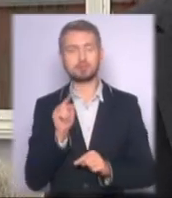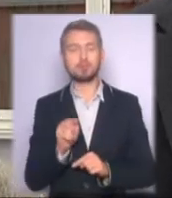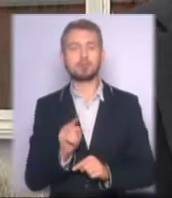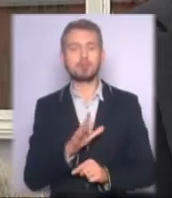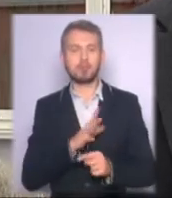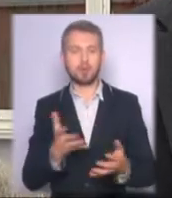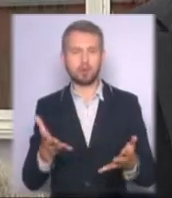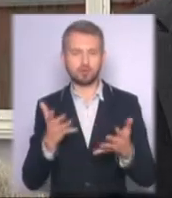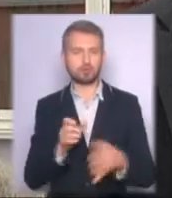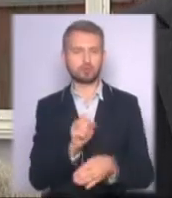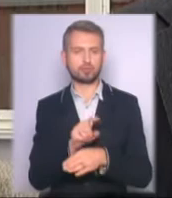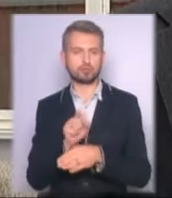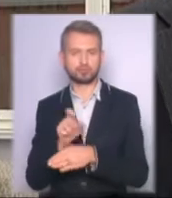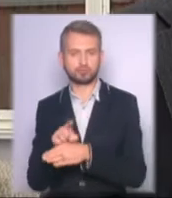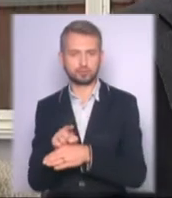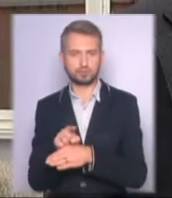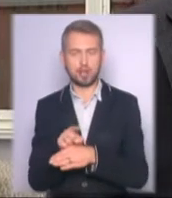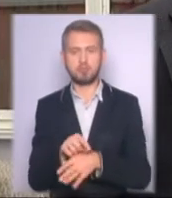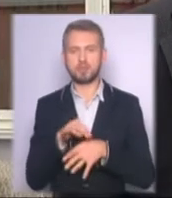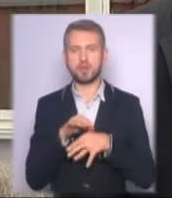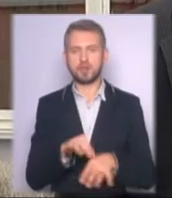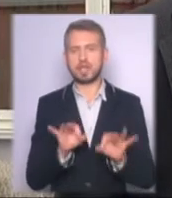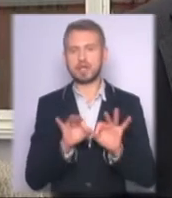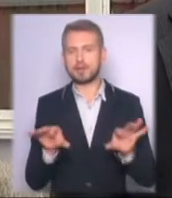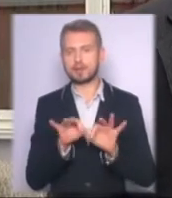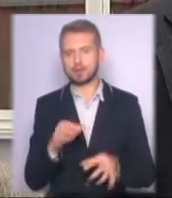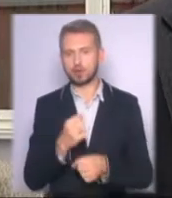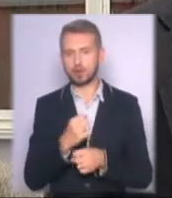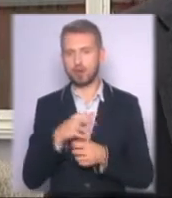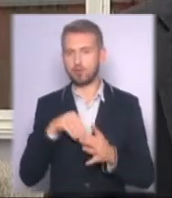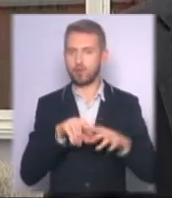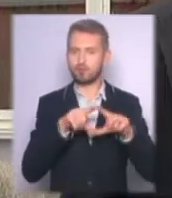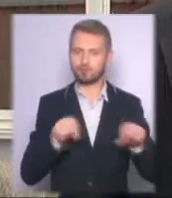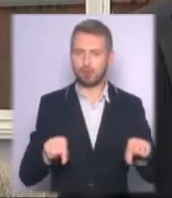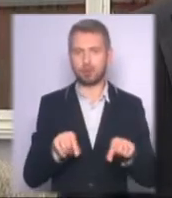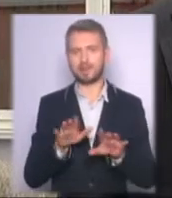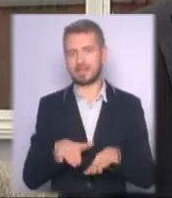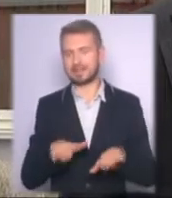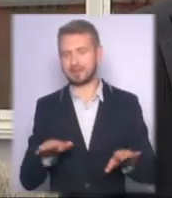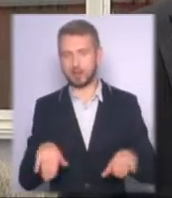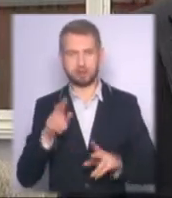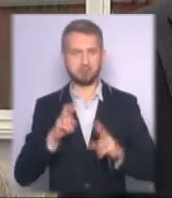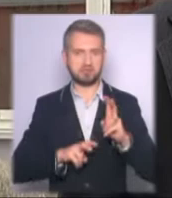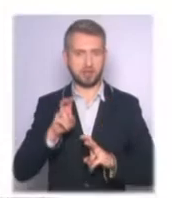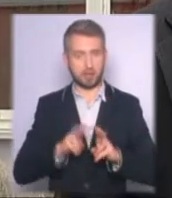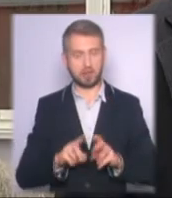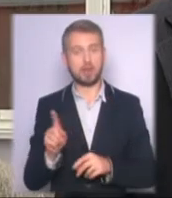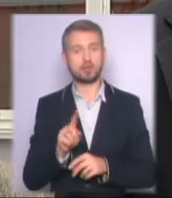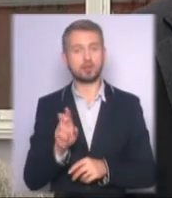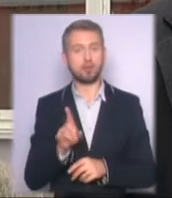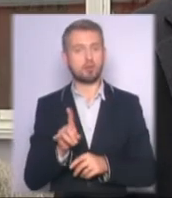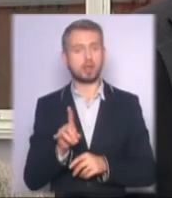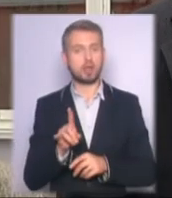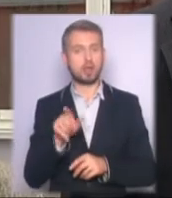четко поставленные задачи провести разъяснительную работу в школах, детских садиках, на предприятиях, для того, чтобы